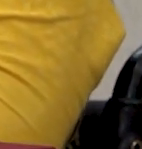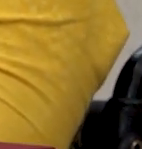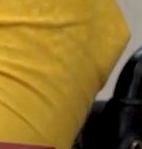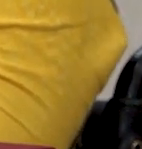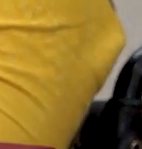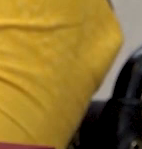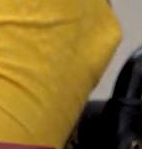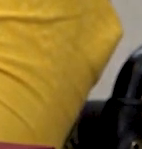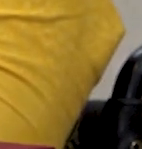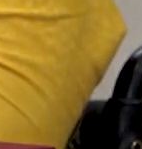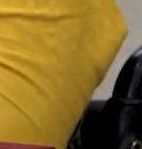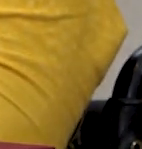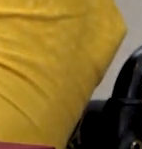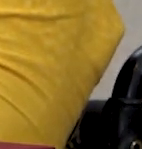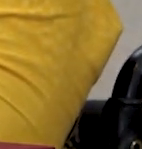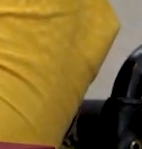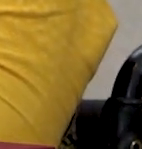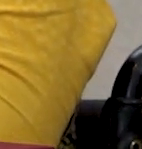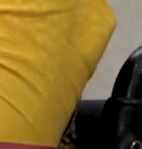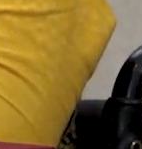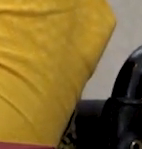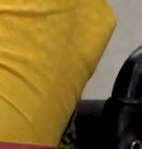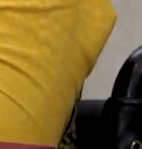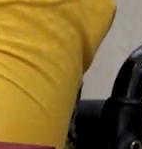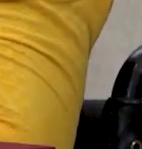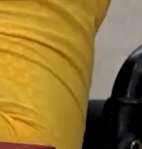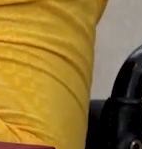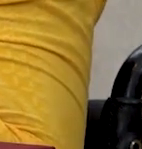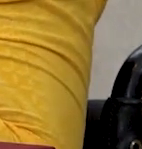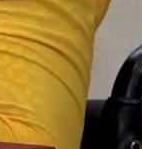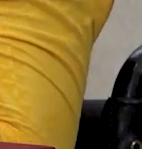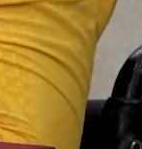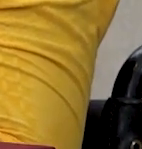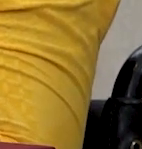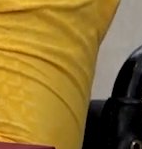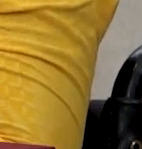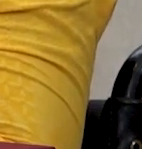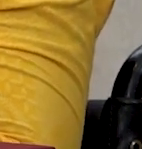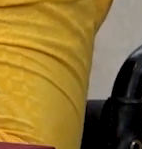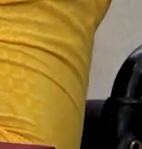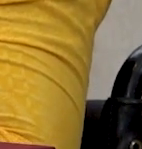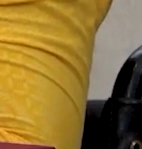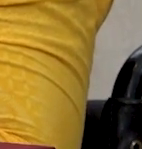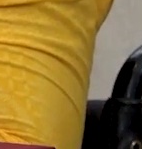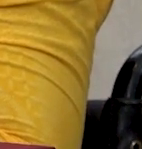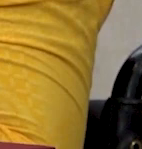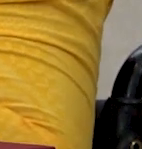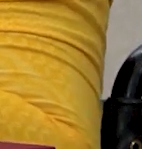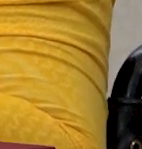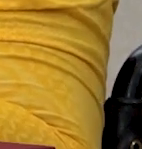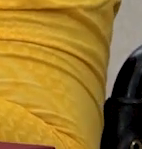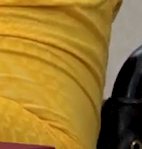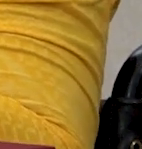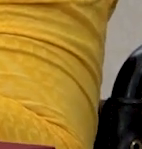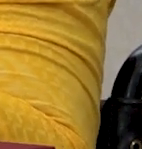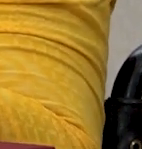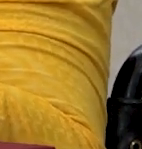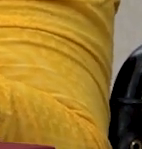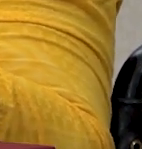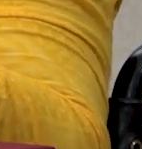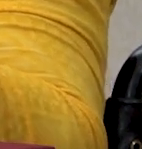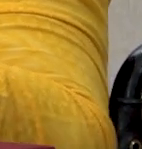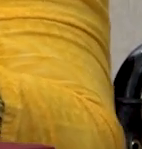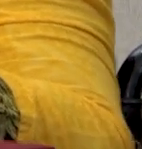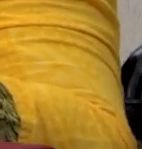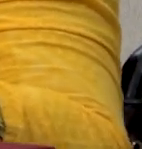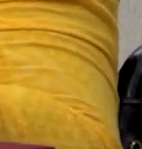Dan ini apa namanya menjadi percontohan yang yang bagus untuk ditularkan